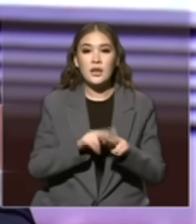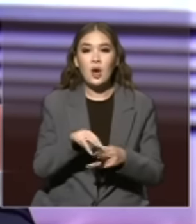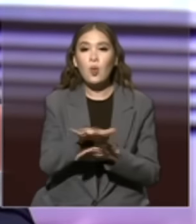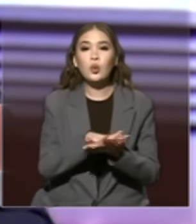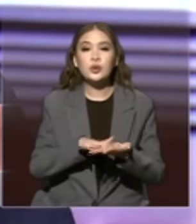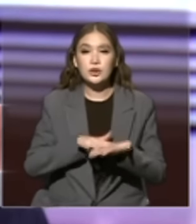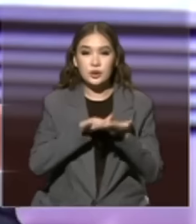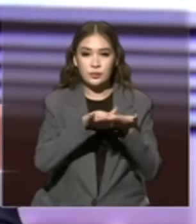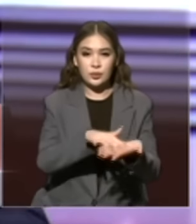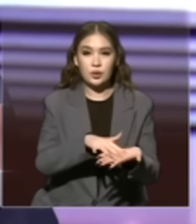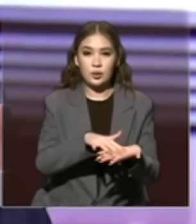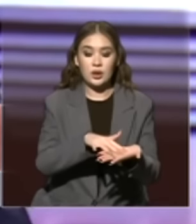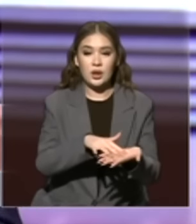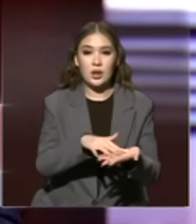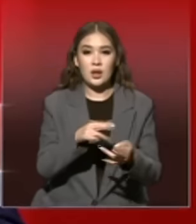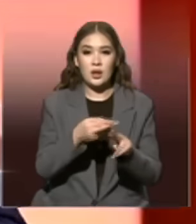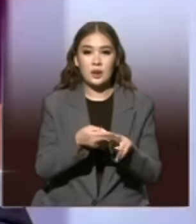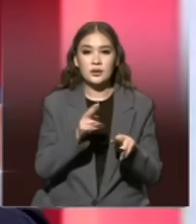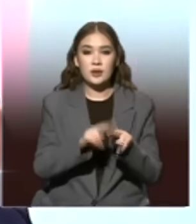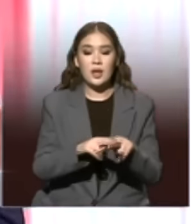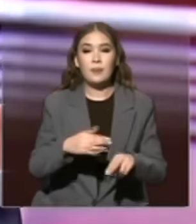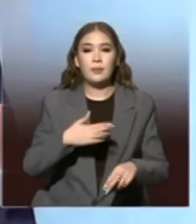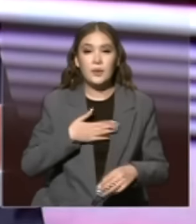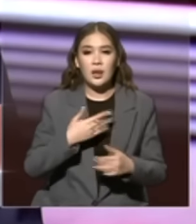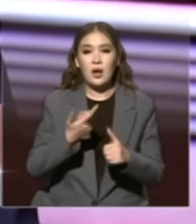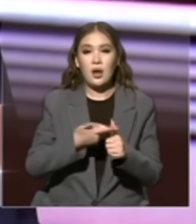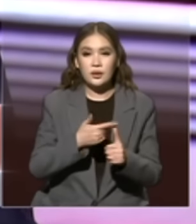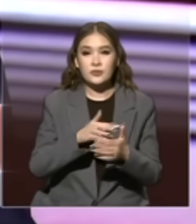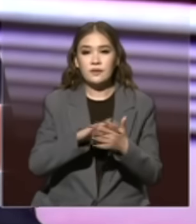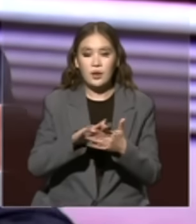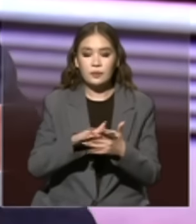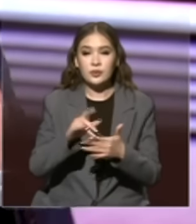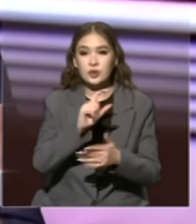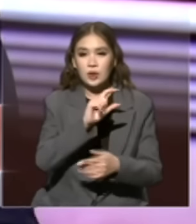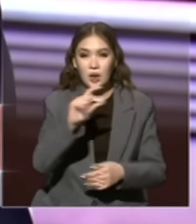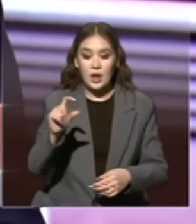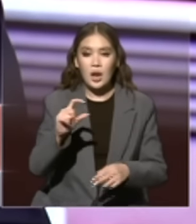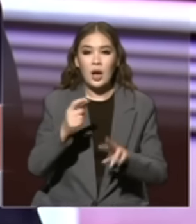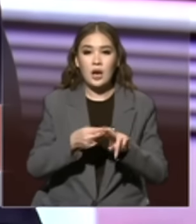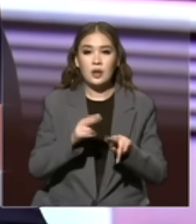беруге. Мен осындаймын, мінекей ешқандай